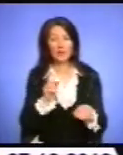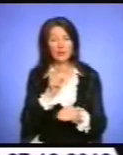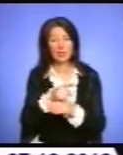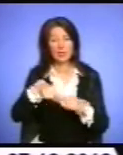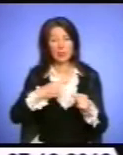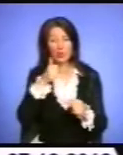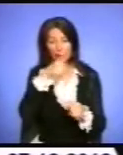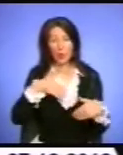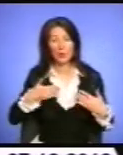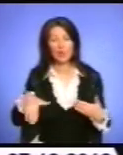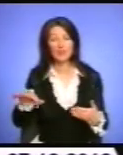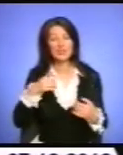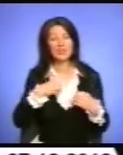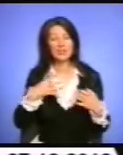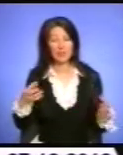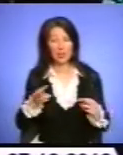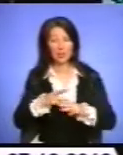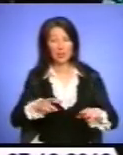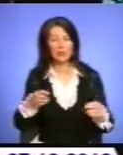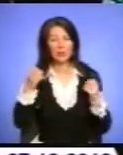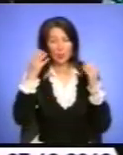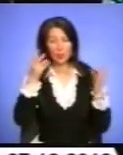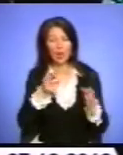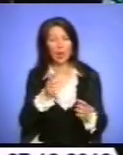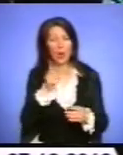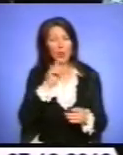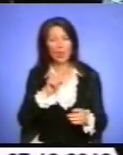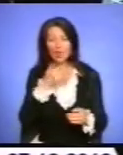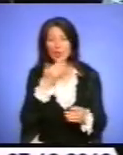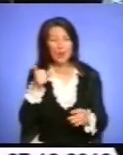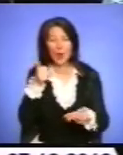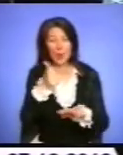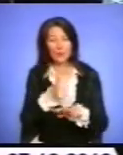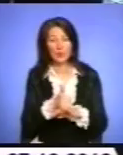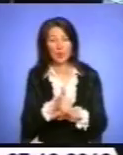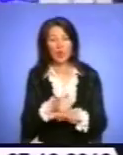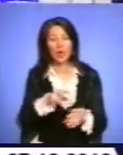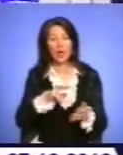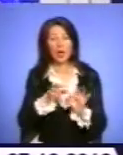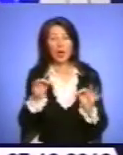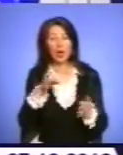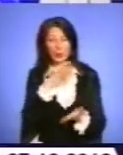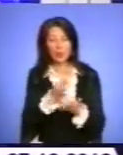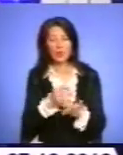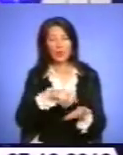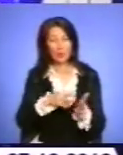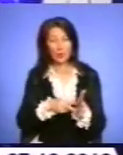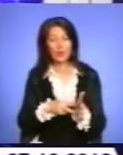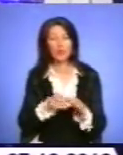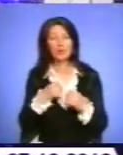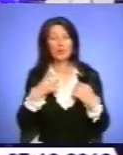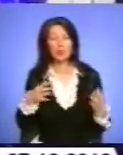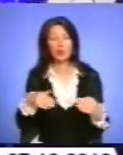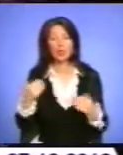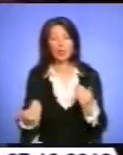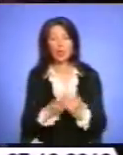У Міністерстві культури, яке поки що залишається без очільника, прозвітували про заплановані святкування. Кажуть, у новорічних програмах, вечорницях,